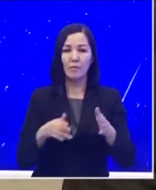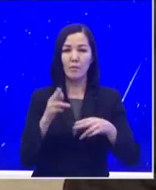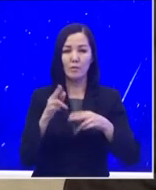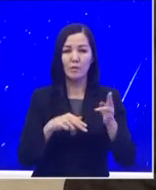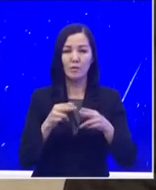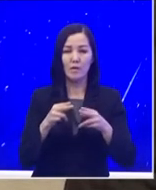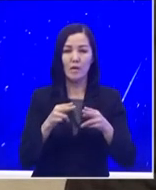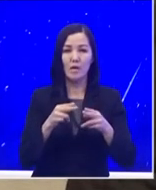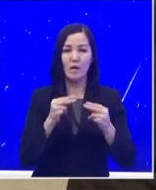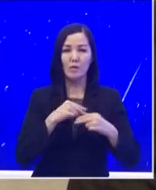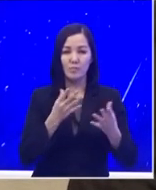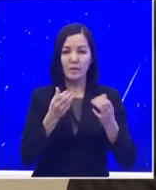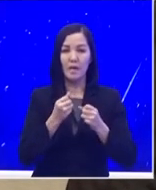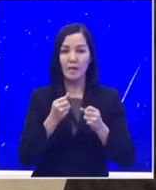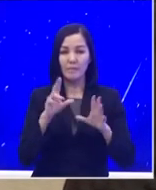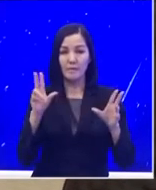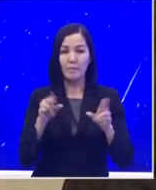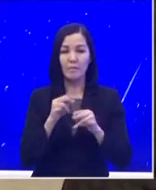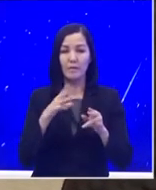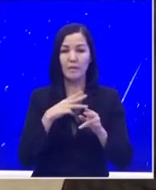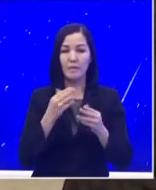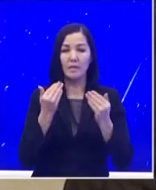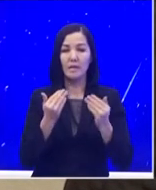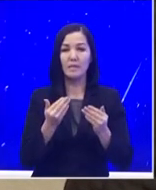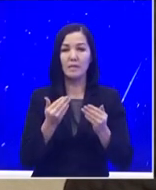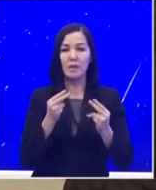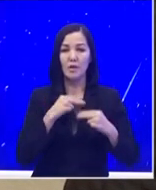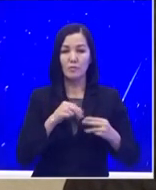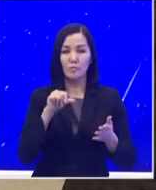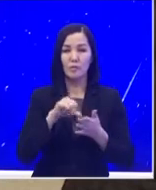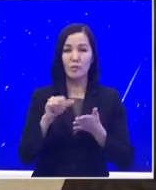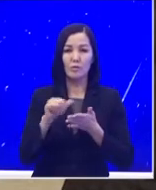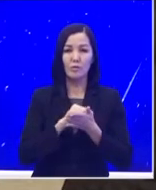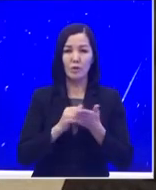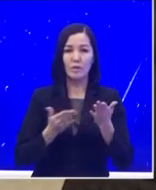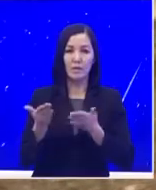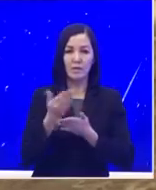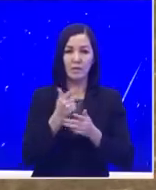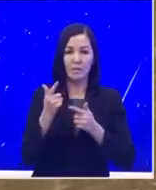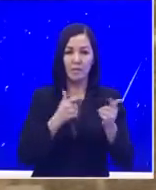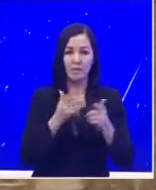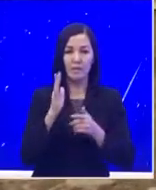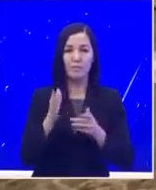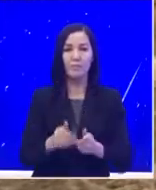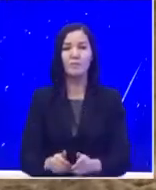деп уәделерін берді. Қазір сол жұмысқа кіретін кісілердің құжаттарын дайындап отырмыз.